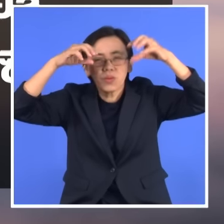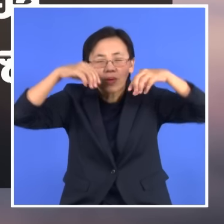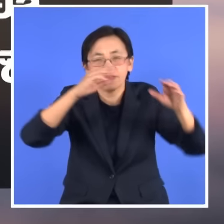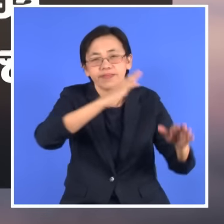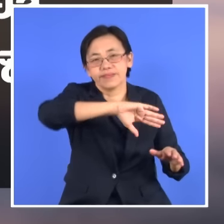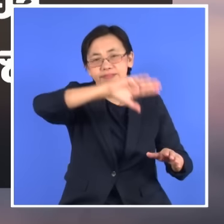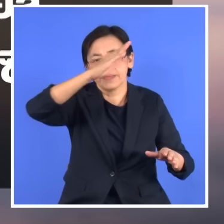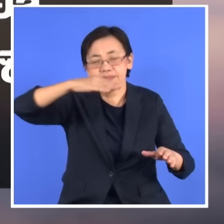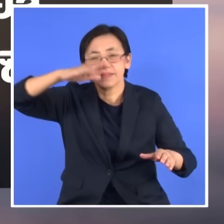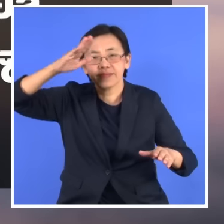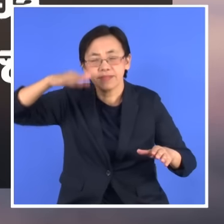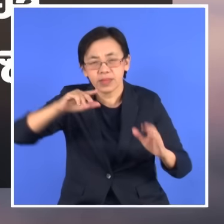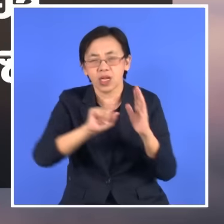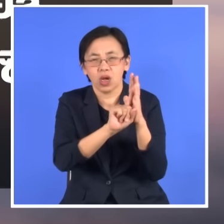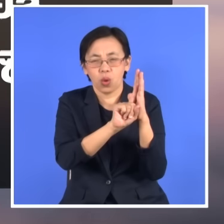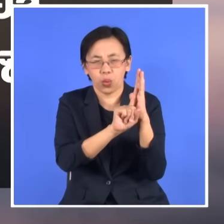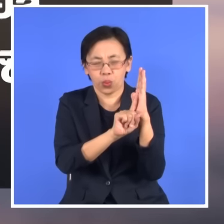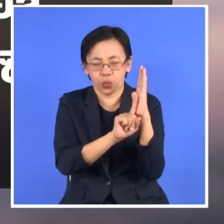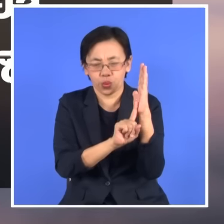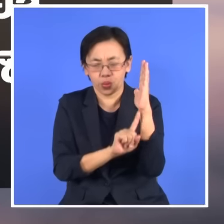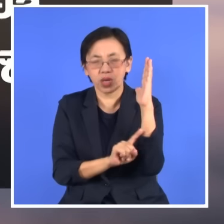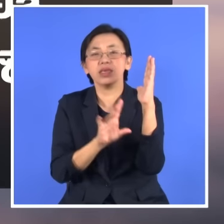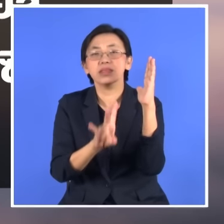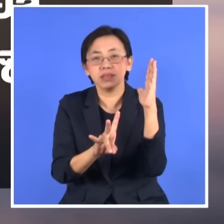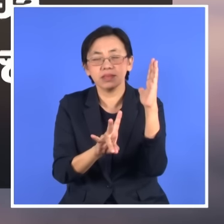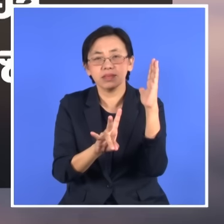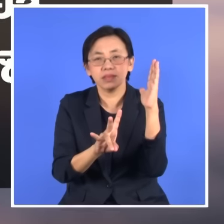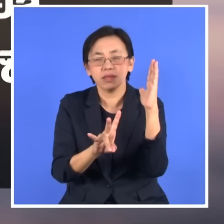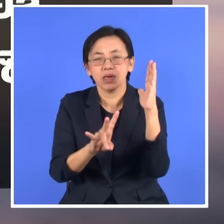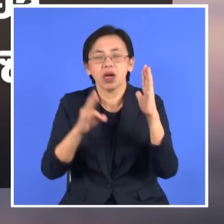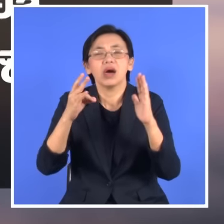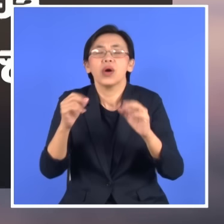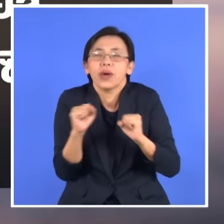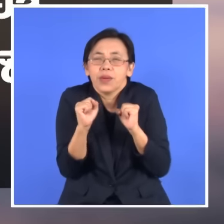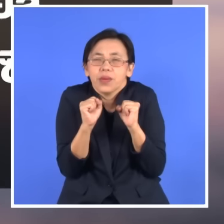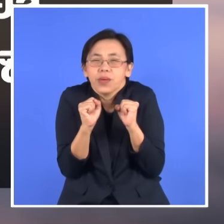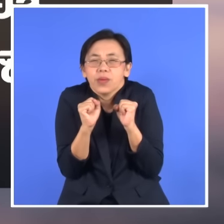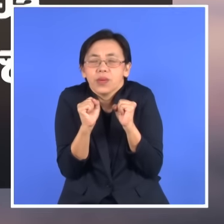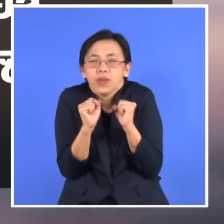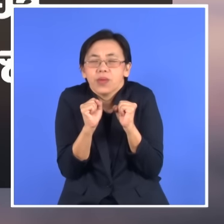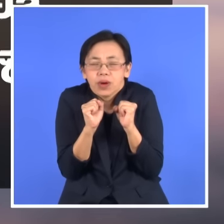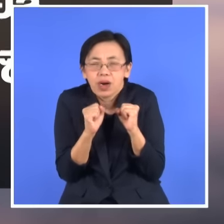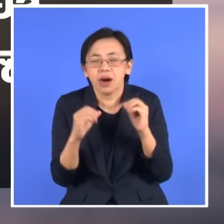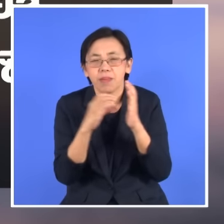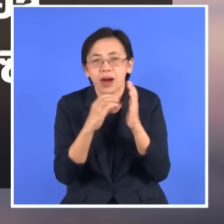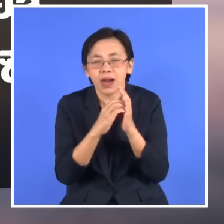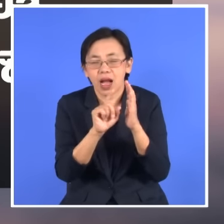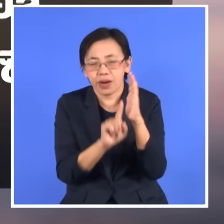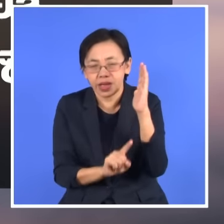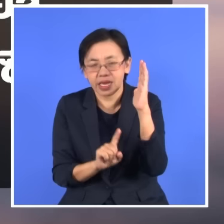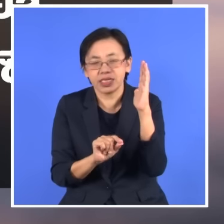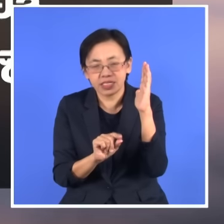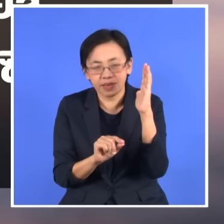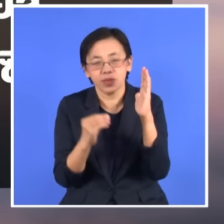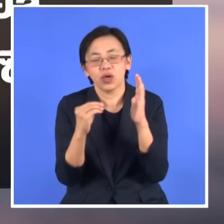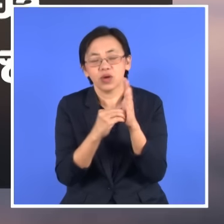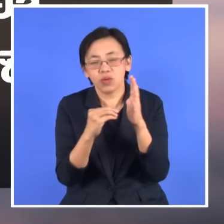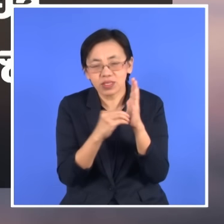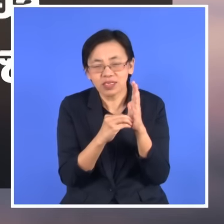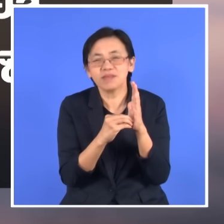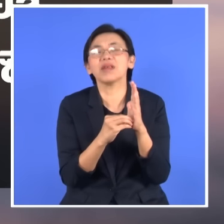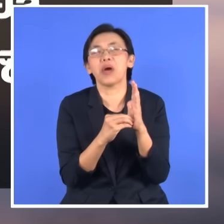มิจะต่ำสุดถึง7องศาเซลเซียสนะคะหลายพื้นที่เนี่ยก็อากาศเย็นภาคกลางอุณหภูมิต่ำสุด20องศาเซลเซียสกรุงเทพจะได้เ